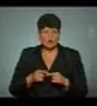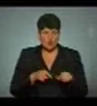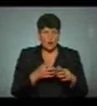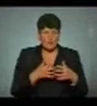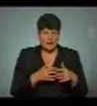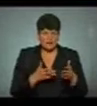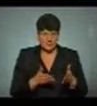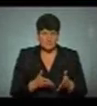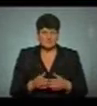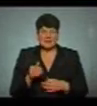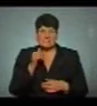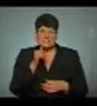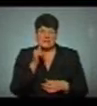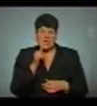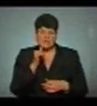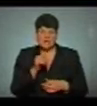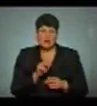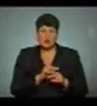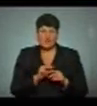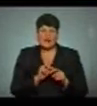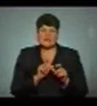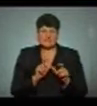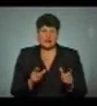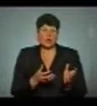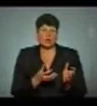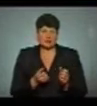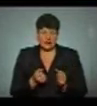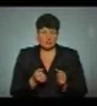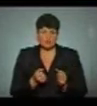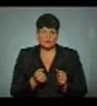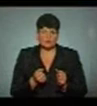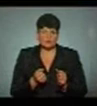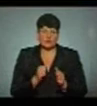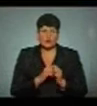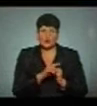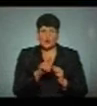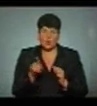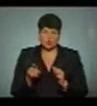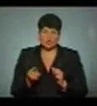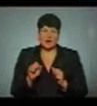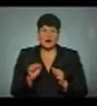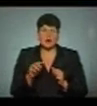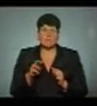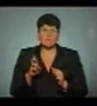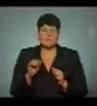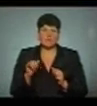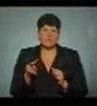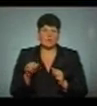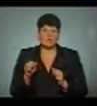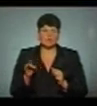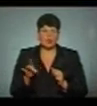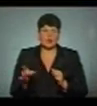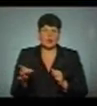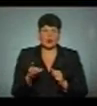і завтра лікувальні заклади отримують, і значить, кожна амбулаторія загальної практики сімейної медицини,